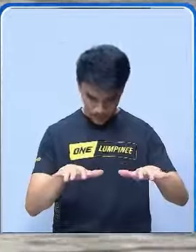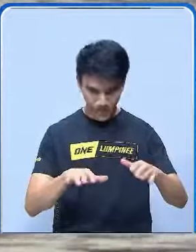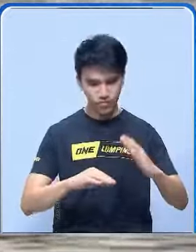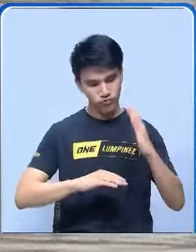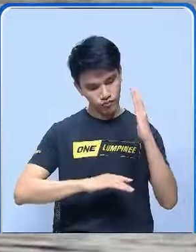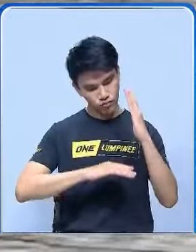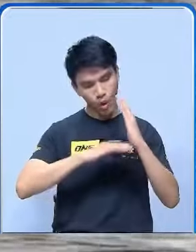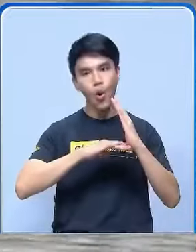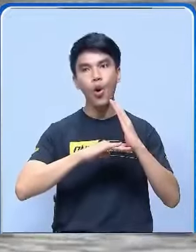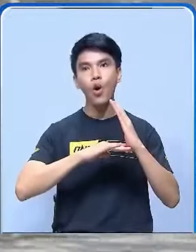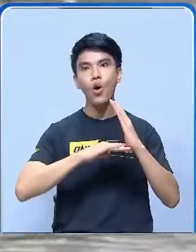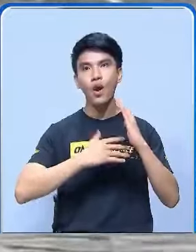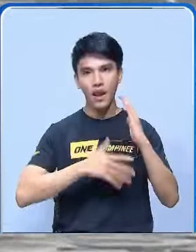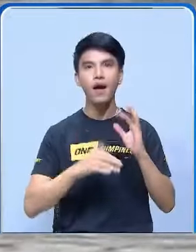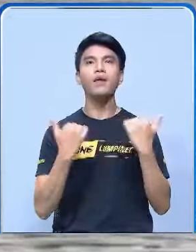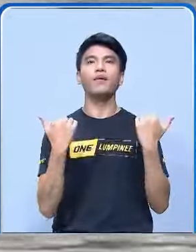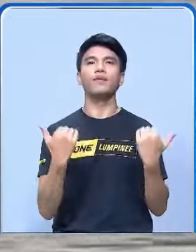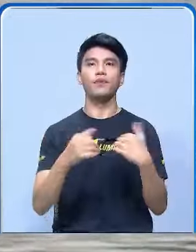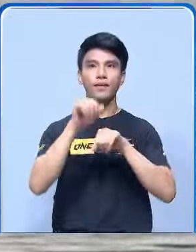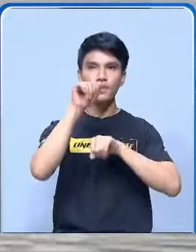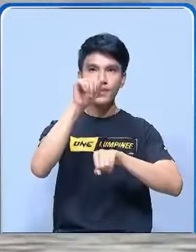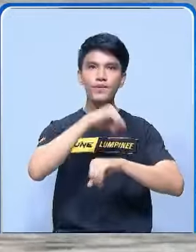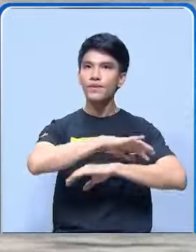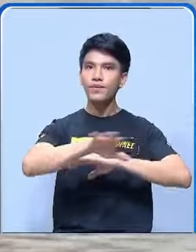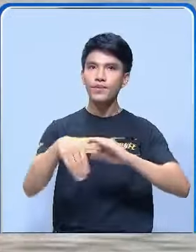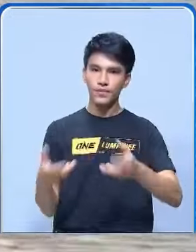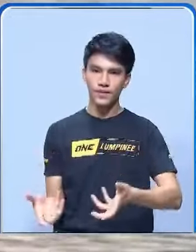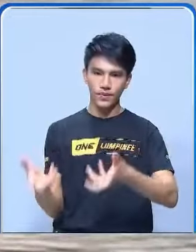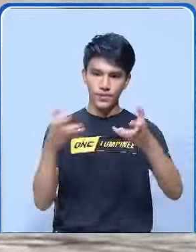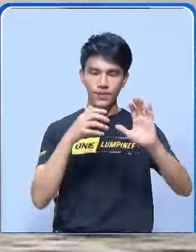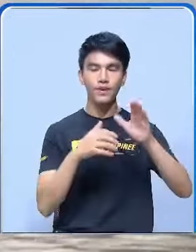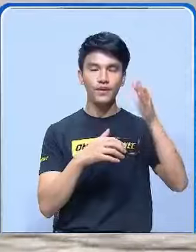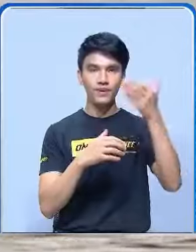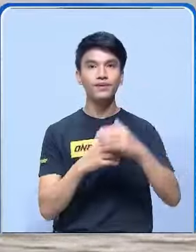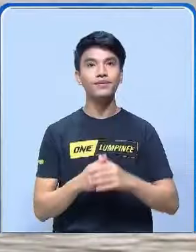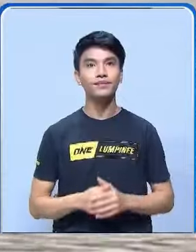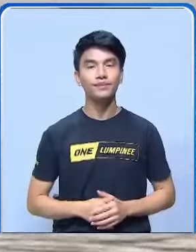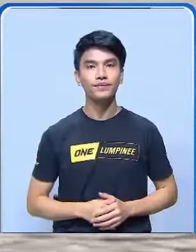ทางเทศบาลนครปักเกร็ดได้ประกาศให้ชาวบ้านริมน้ำยกของขึ้นที่สูงเพื่อความปลอดภัยกันนะคะ